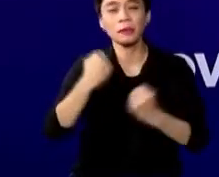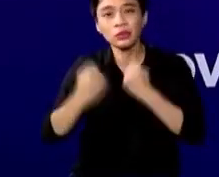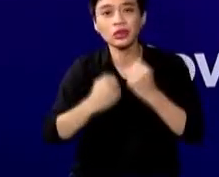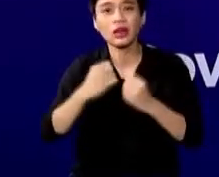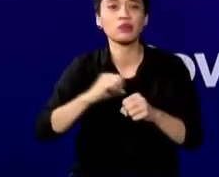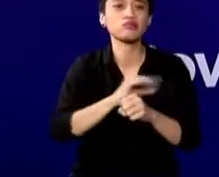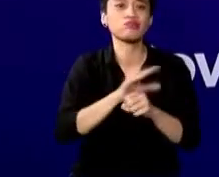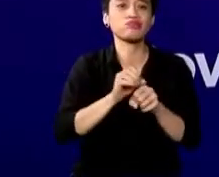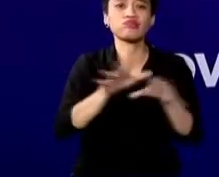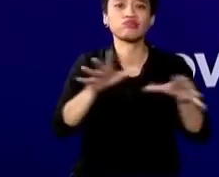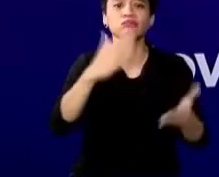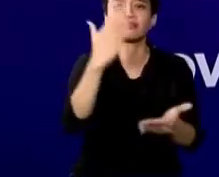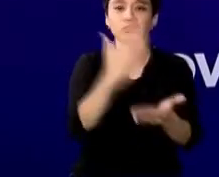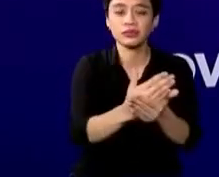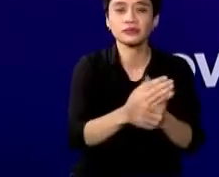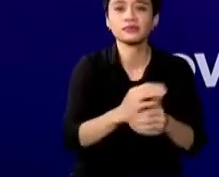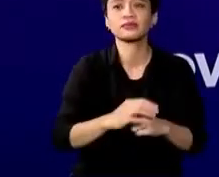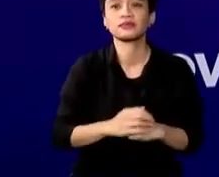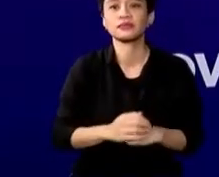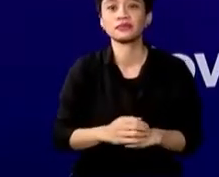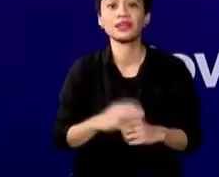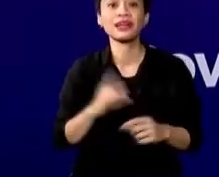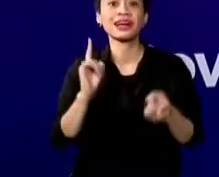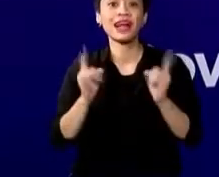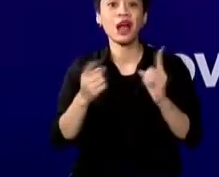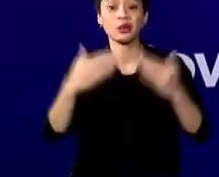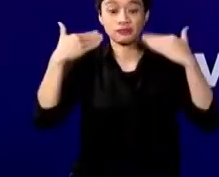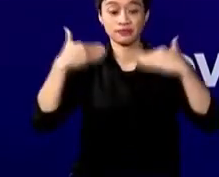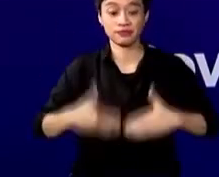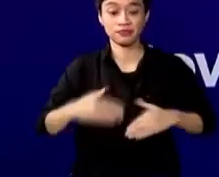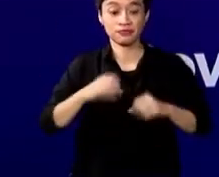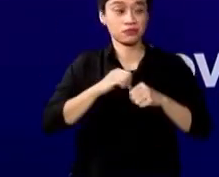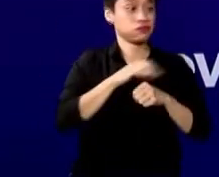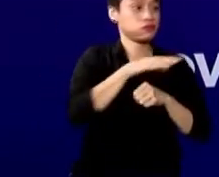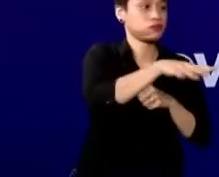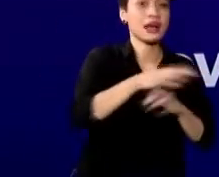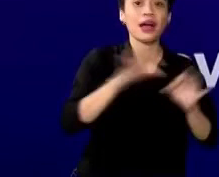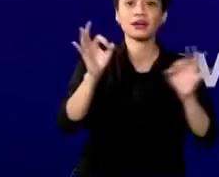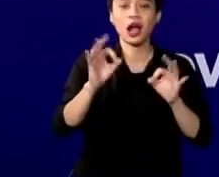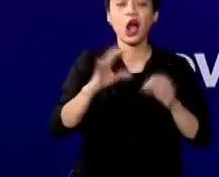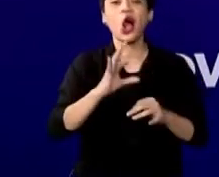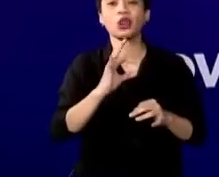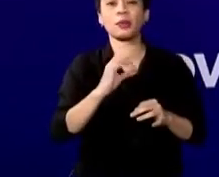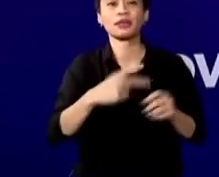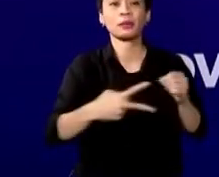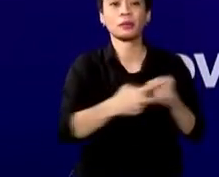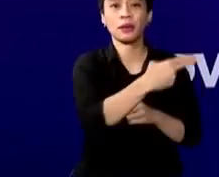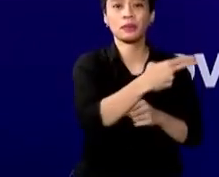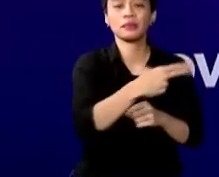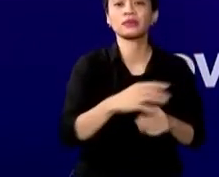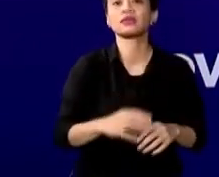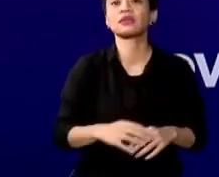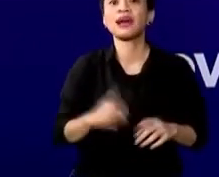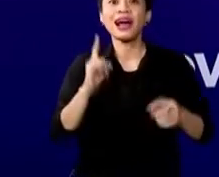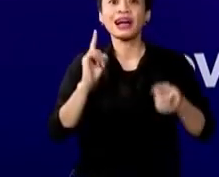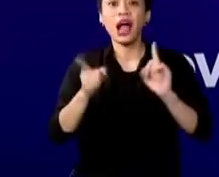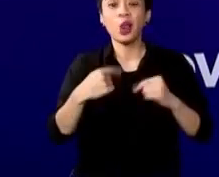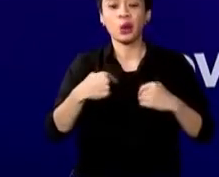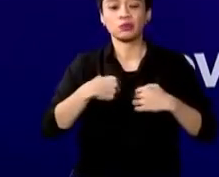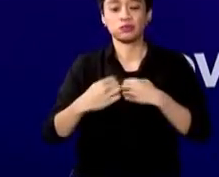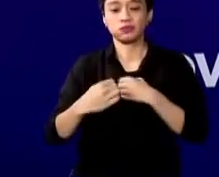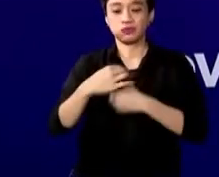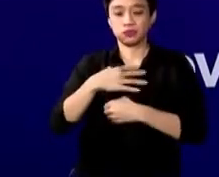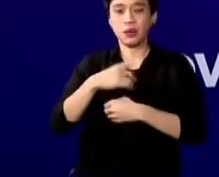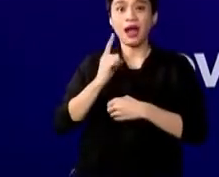Kita tidak menularkan maka penularan itu akan berhenti Tetapi kalau kita meneluarkan antar sesama maka peneluaran itu masih berlangsung